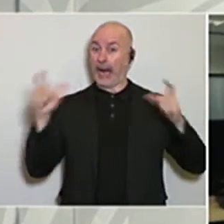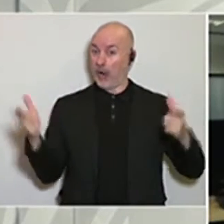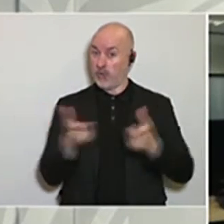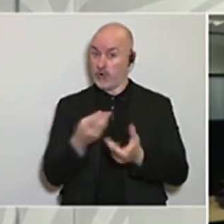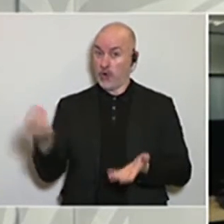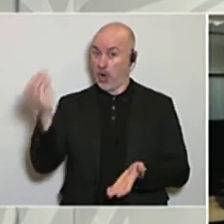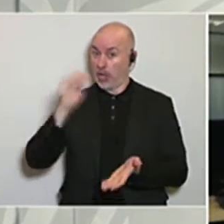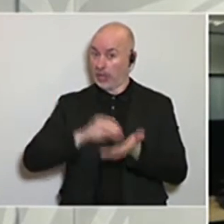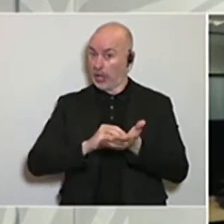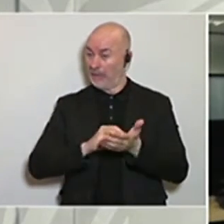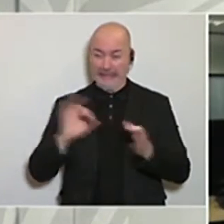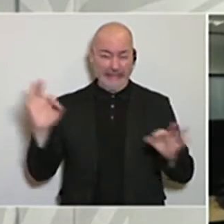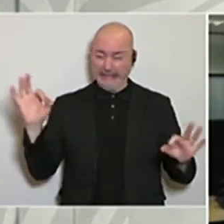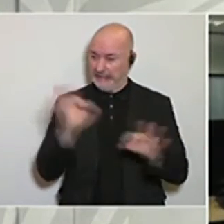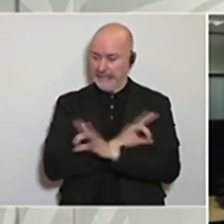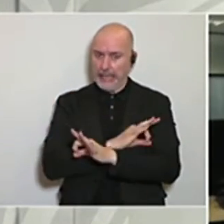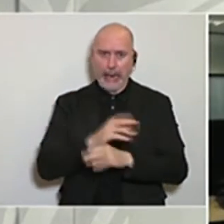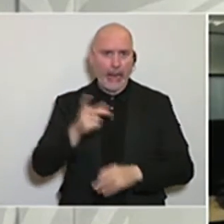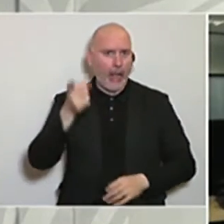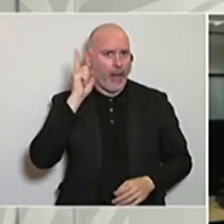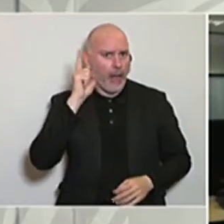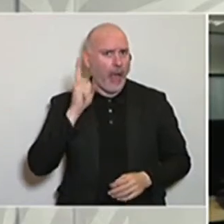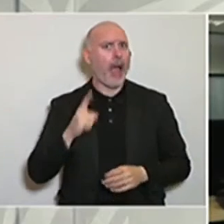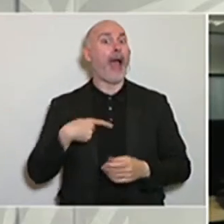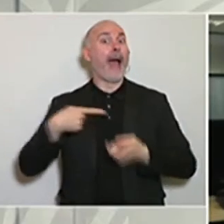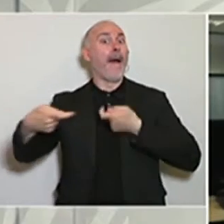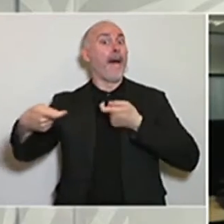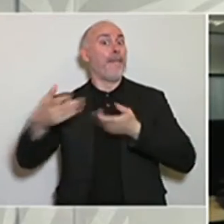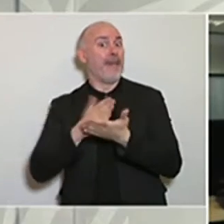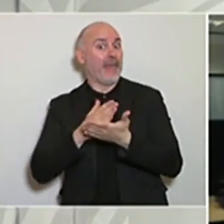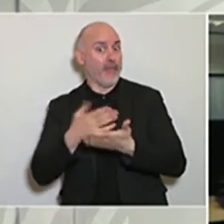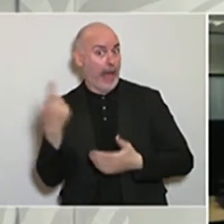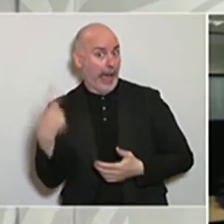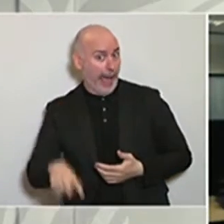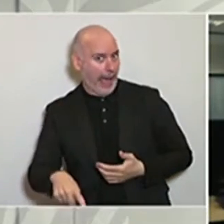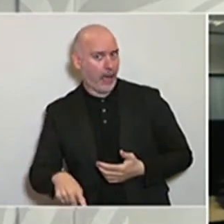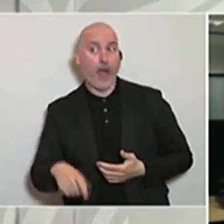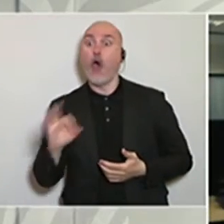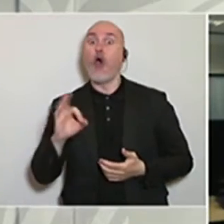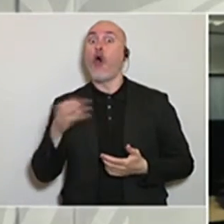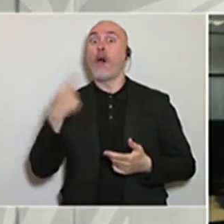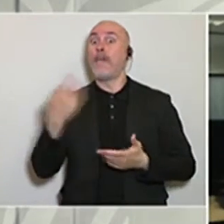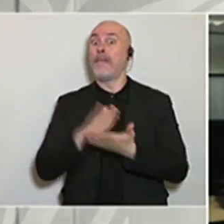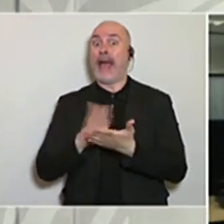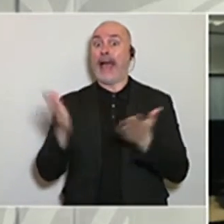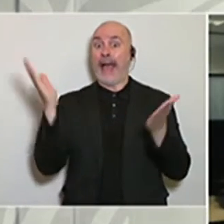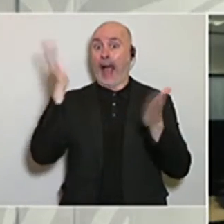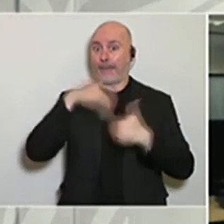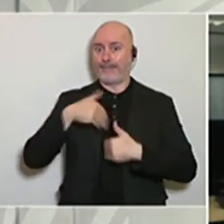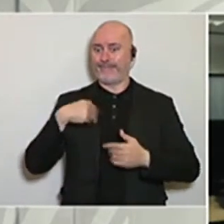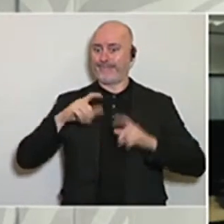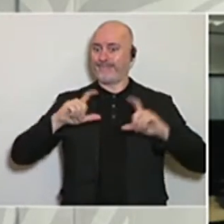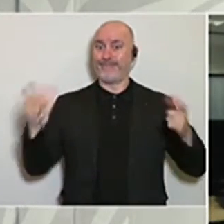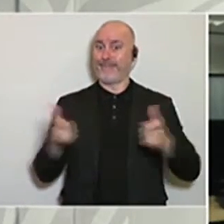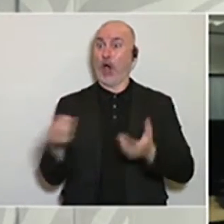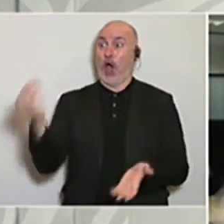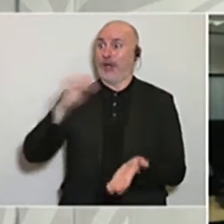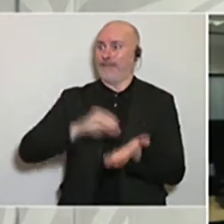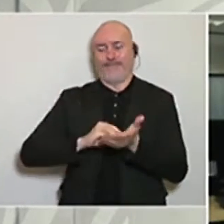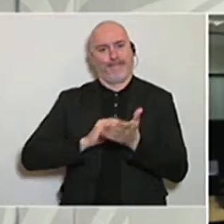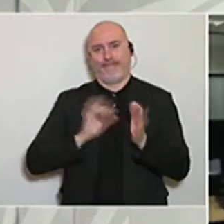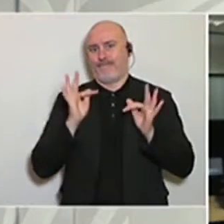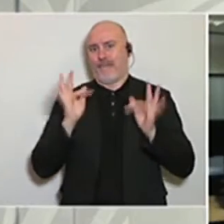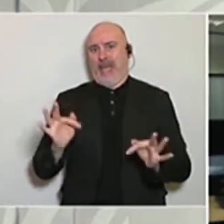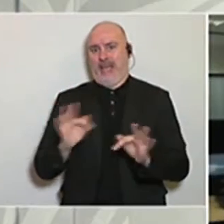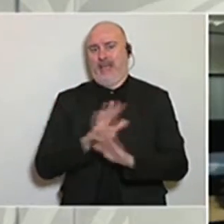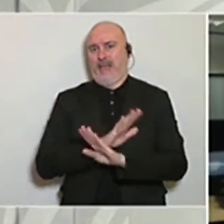taula de negociació entre governs, efectivament, té raó, m'he equivocat, si no hi ha mediador abans? O es pot seure a parlar del mediador com